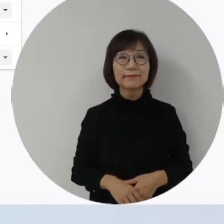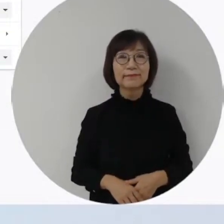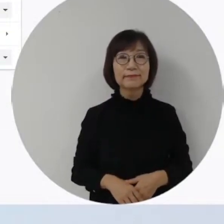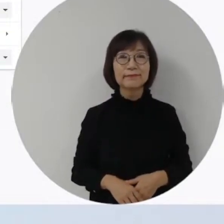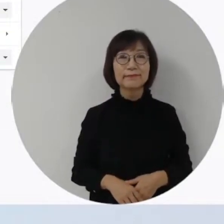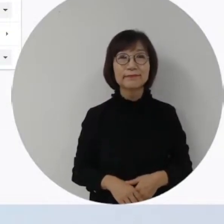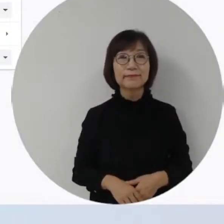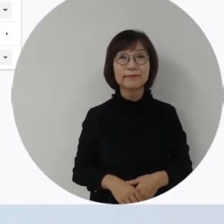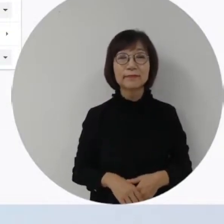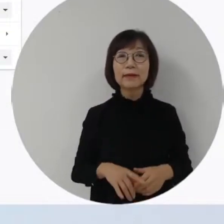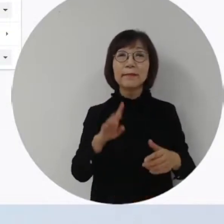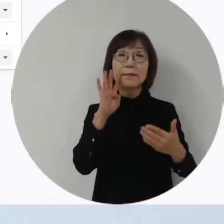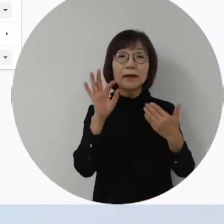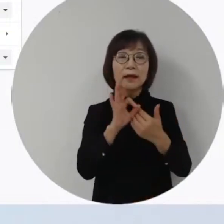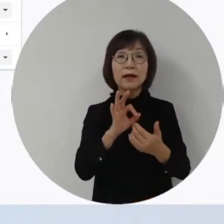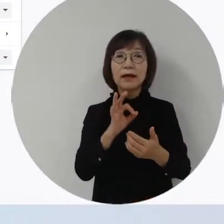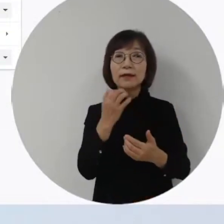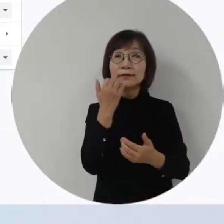버튼은 없어요.